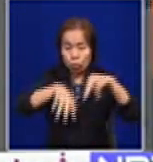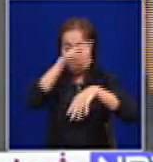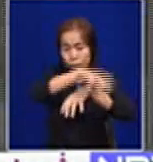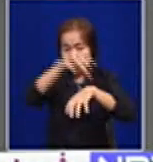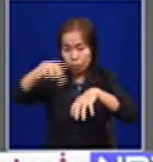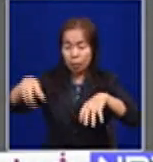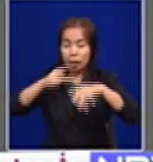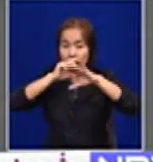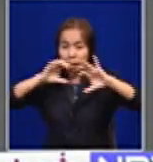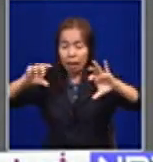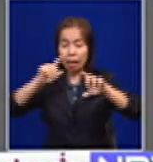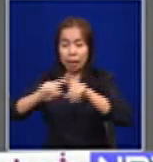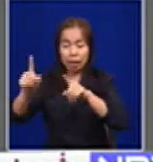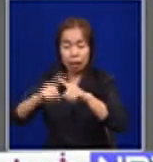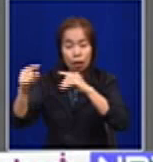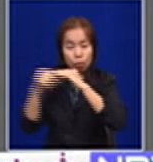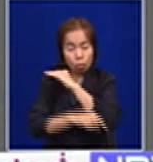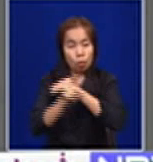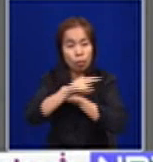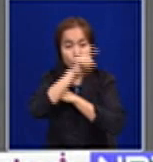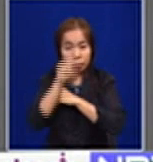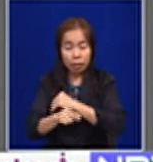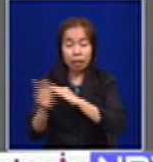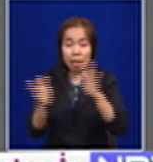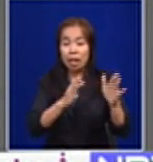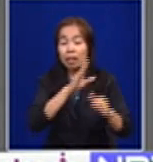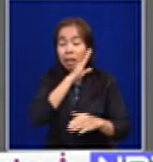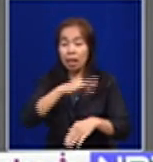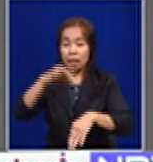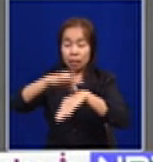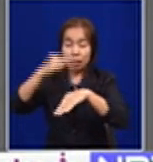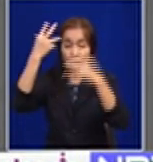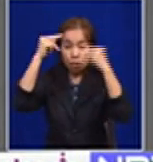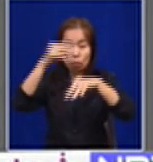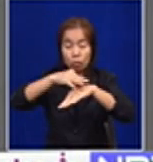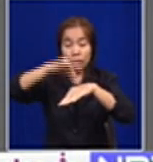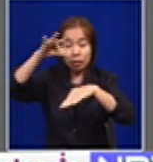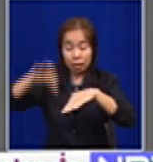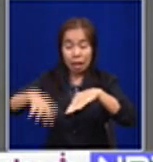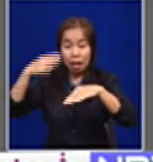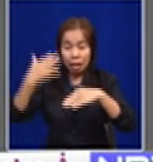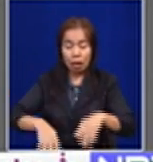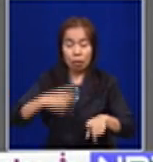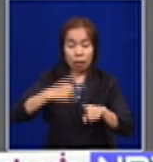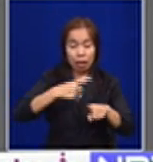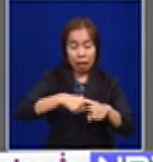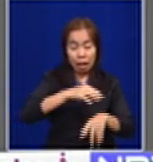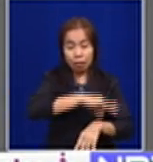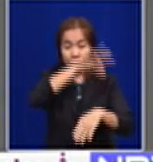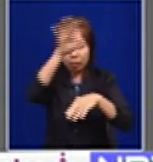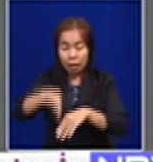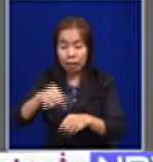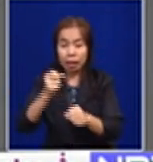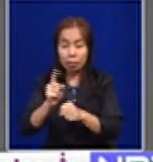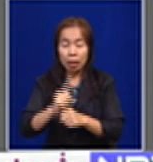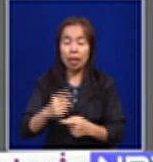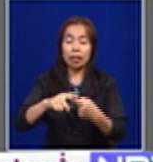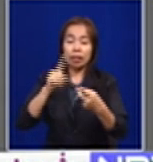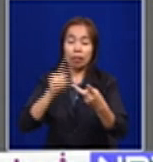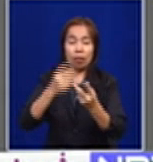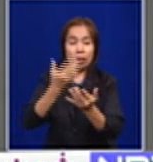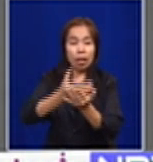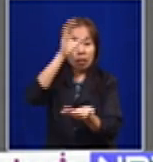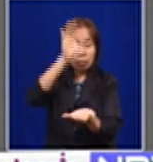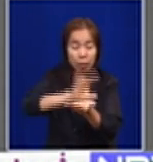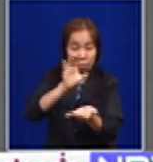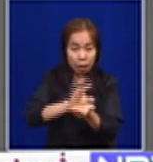ากาศทางการเมืองเช่นนายกถูกถอดถอนรักษาการนายกไม่มีอำนาจในการบริหารเช่นอนุมัติงบประมาณหรือประชุม